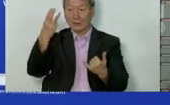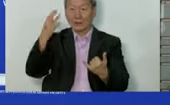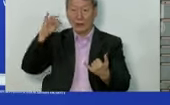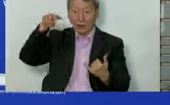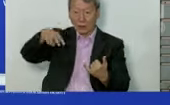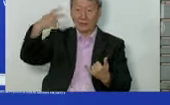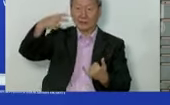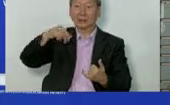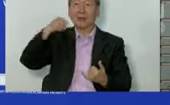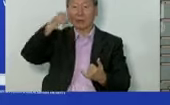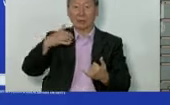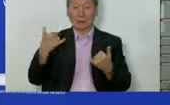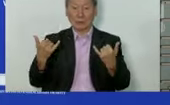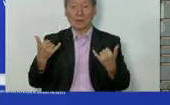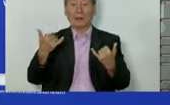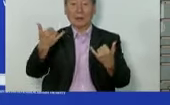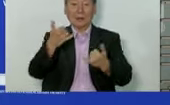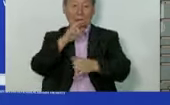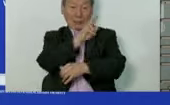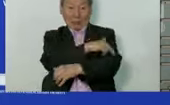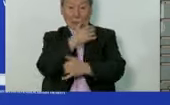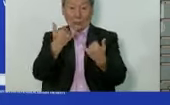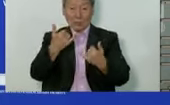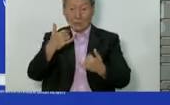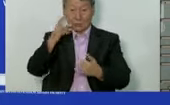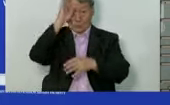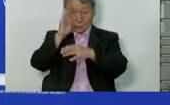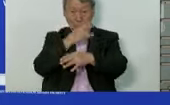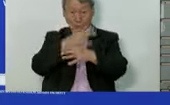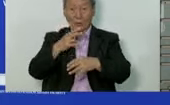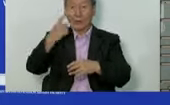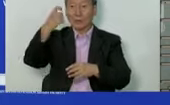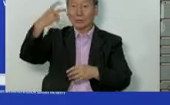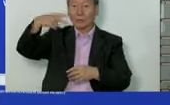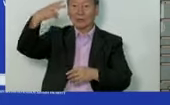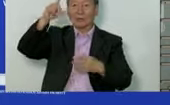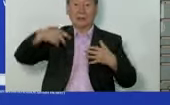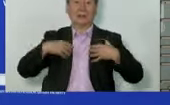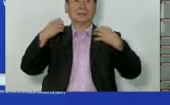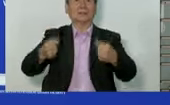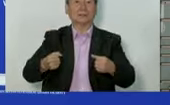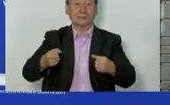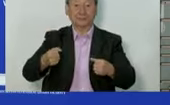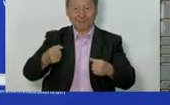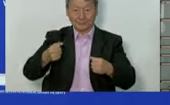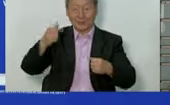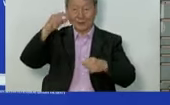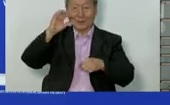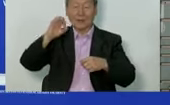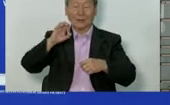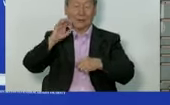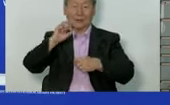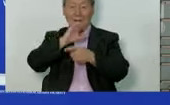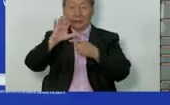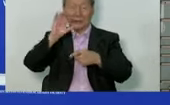июля 2020 года. Из стационаров республики за последние сутки выписано 120 пациентов с ранее подтвержденным